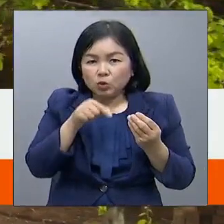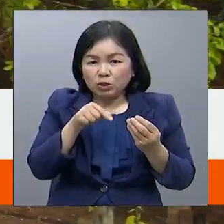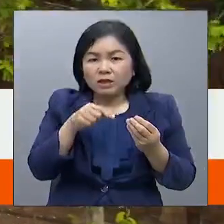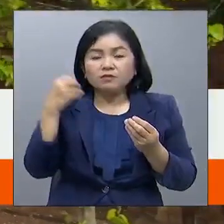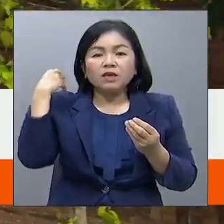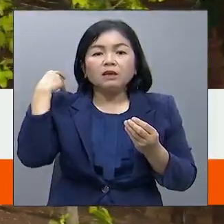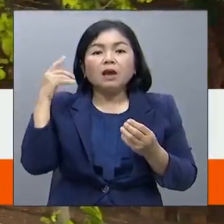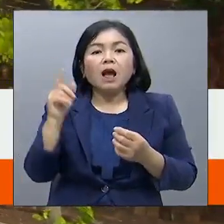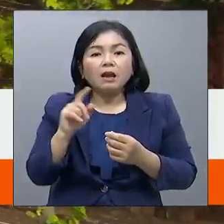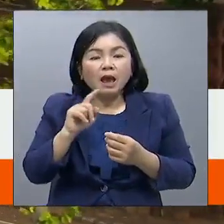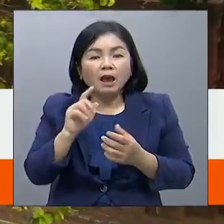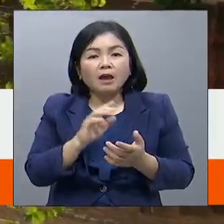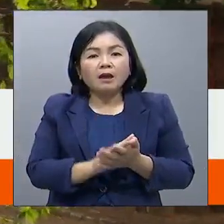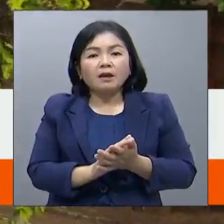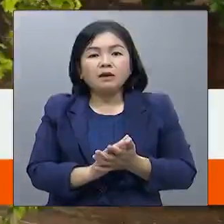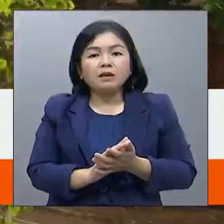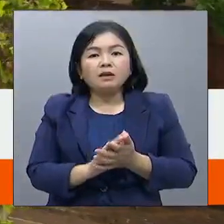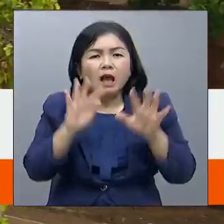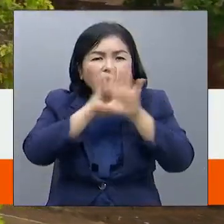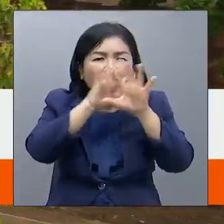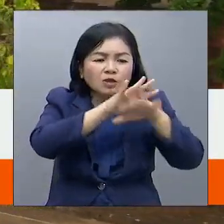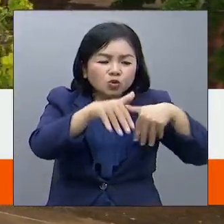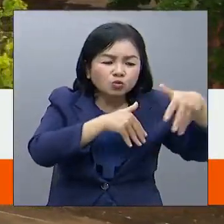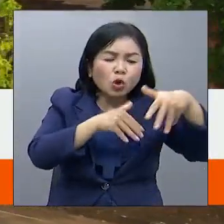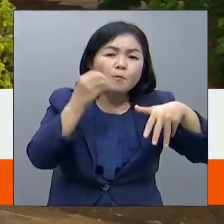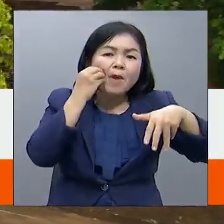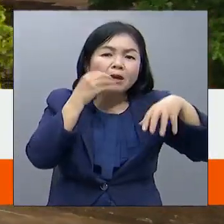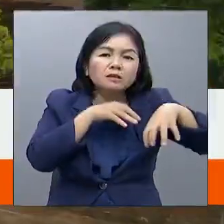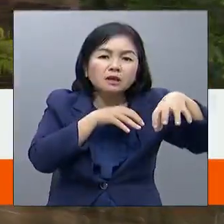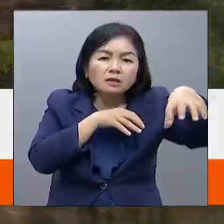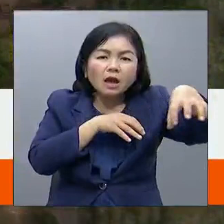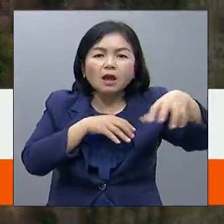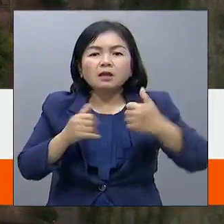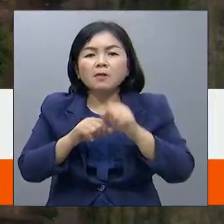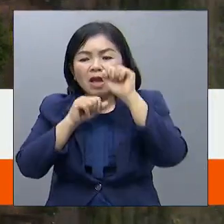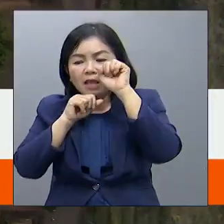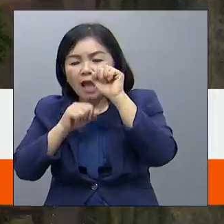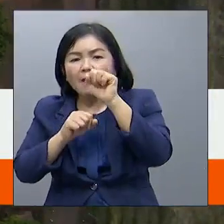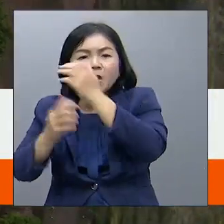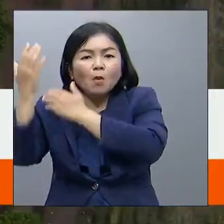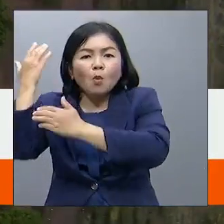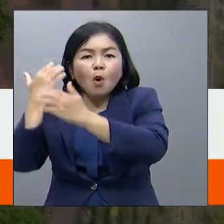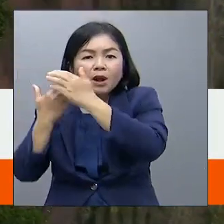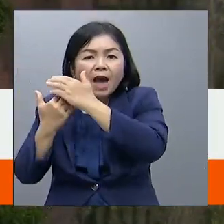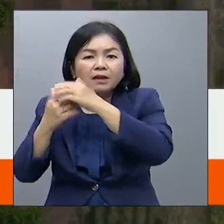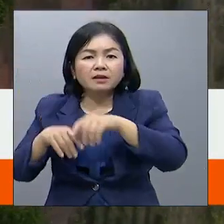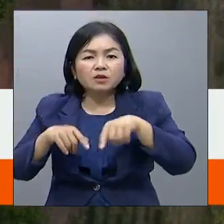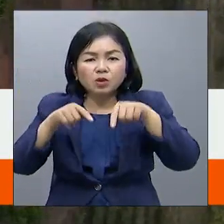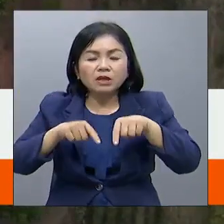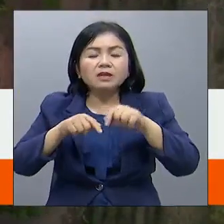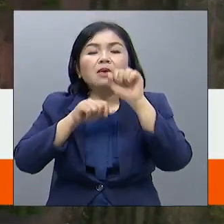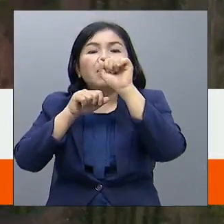อันไหนจะมีพื้นที่ทับซ้อนกันระหว่างพื้นที่ที่เป็นเขตที่จะประกาศจากพื้นที่ซึ่งเป็น